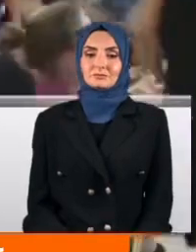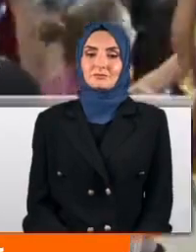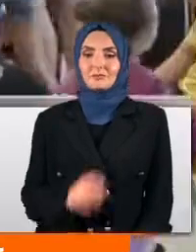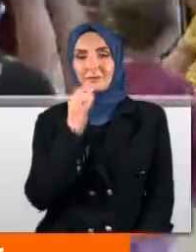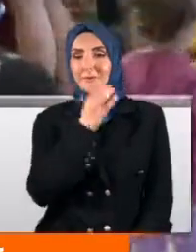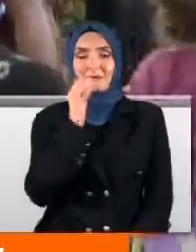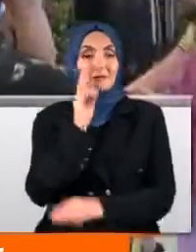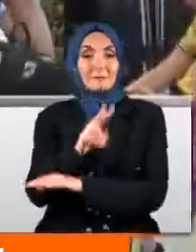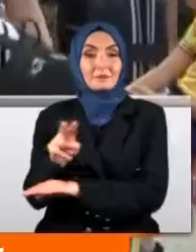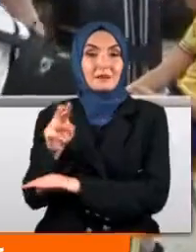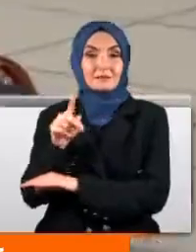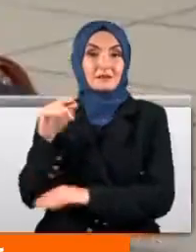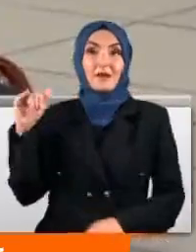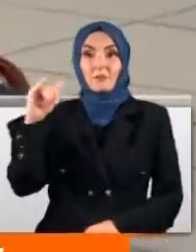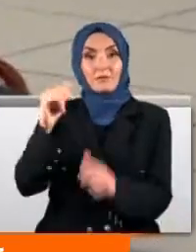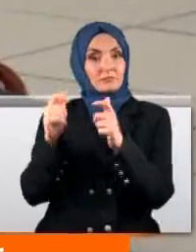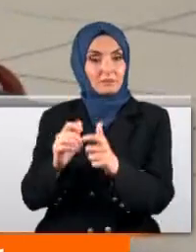tablo havalimanlarında da söz konusu.